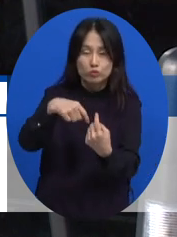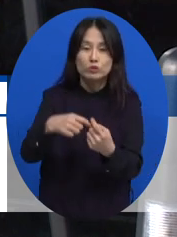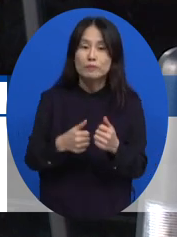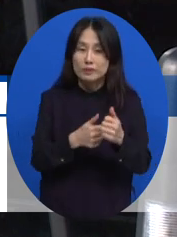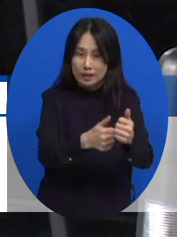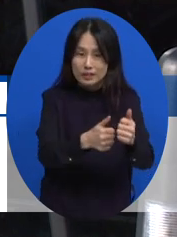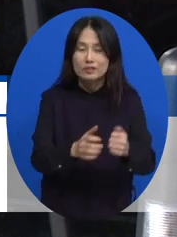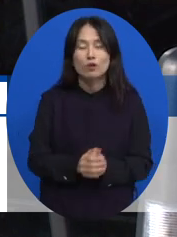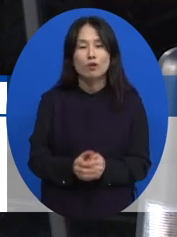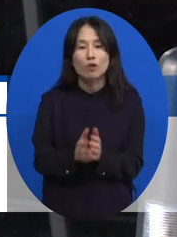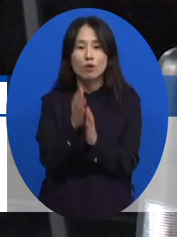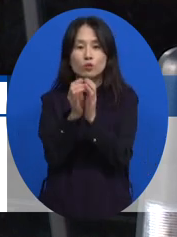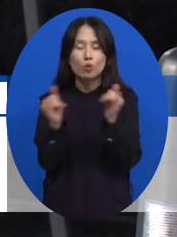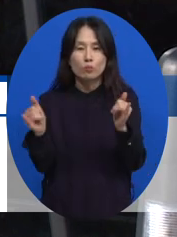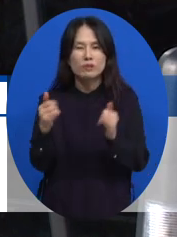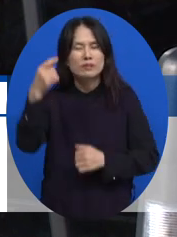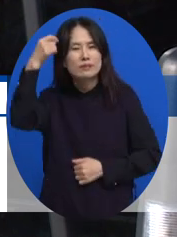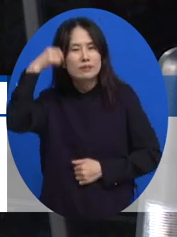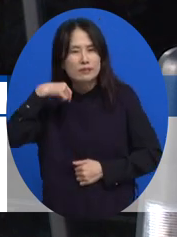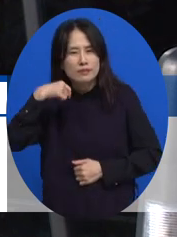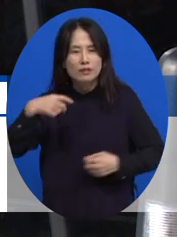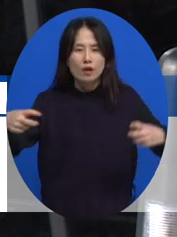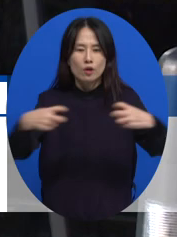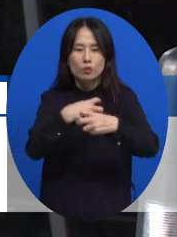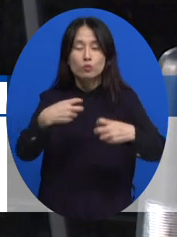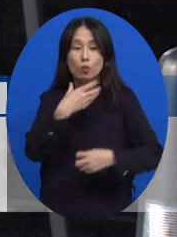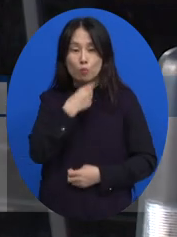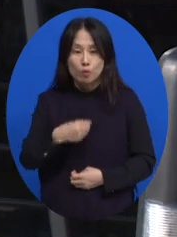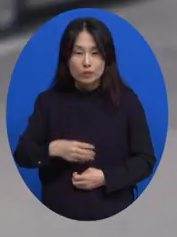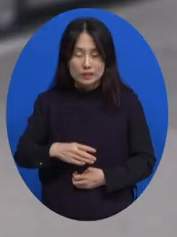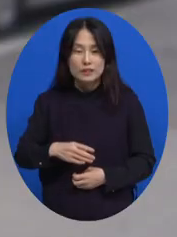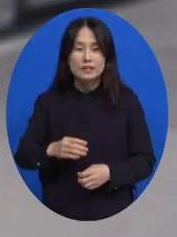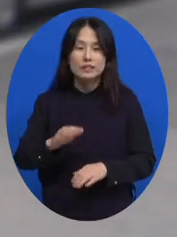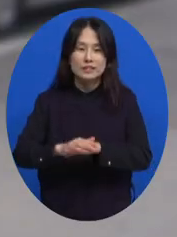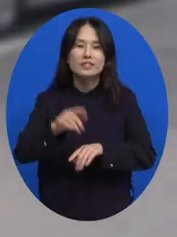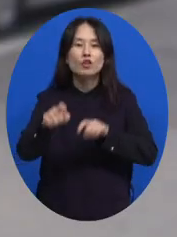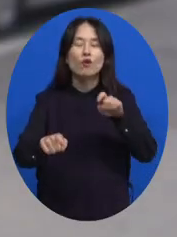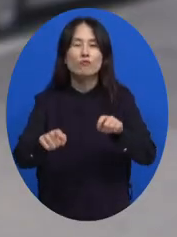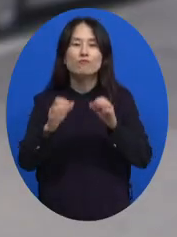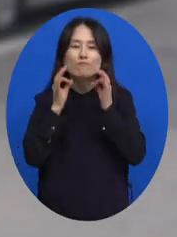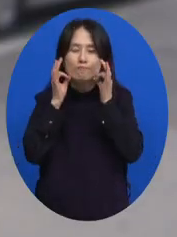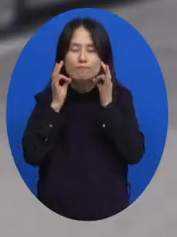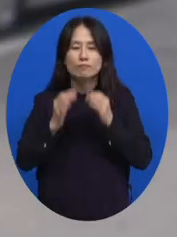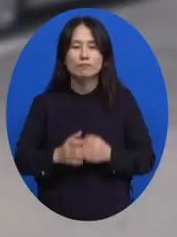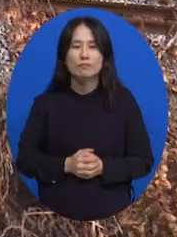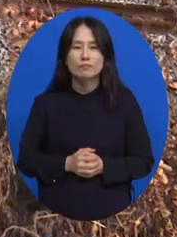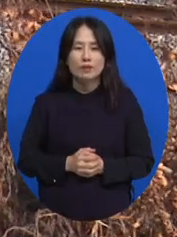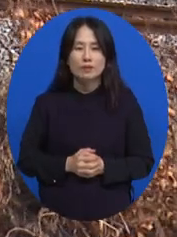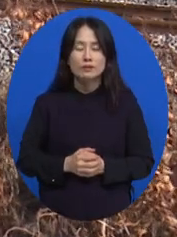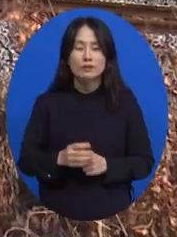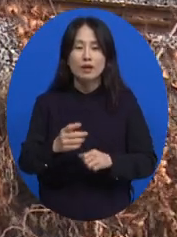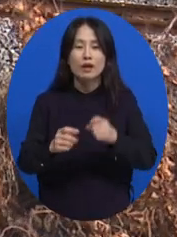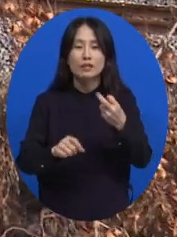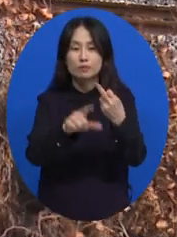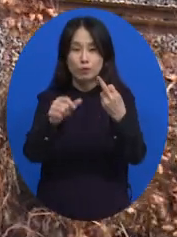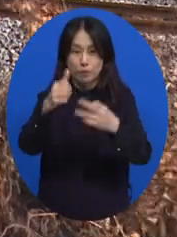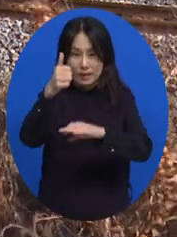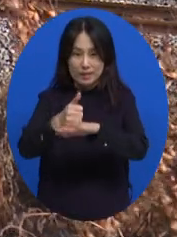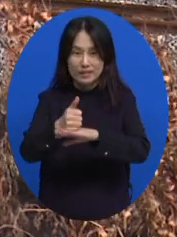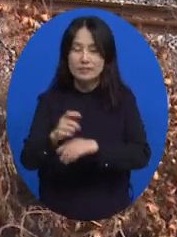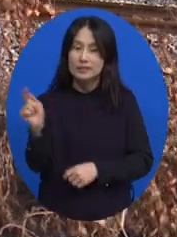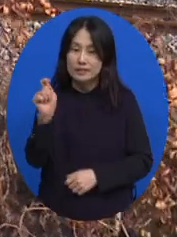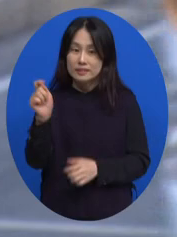피부로 느끼는 교통복지를 실현해 나가겠습니다. 경기도는 연말까지 택시를 시작으로